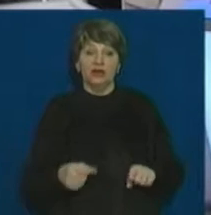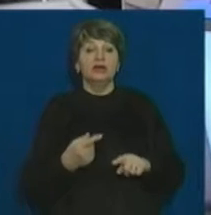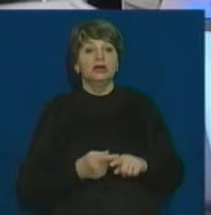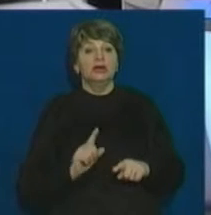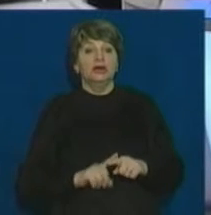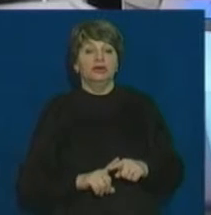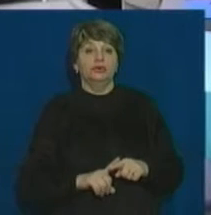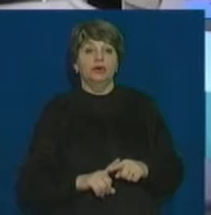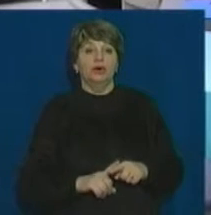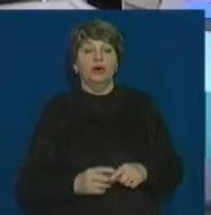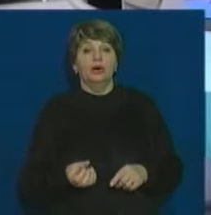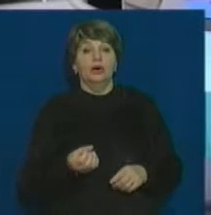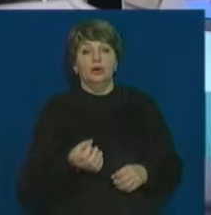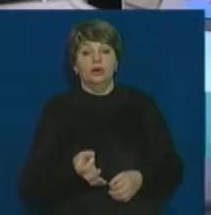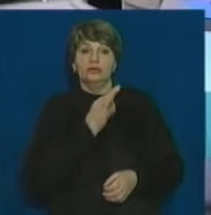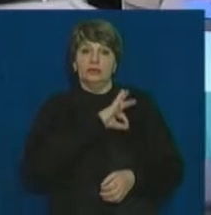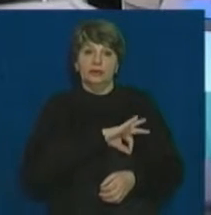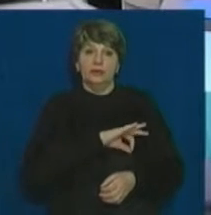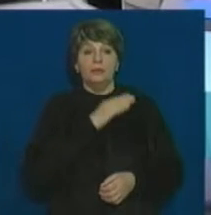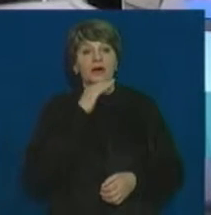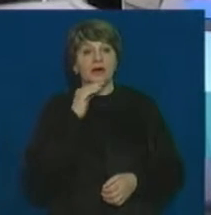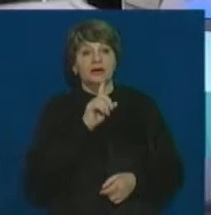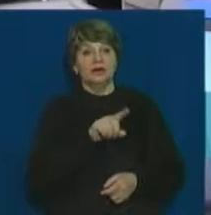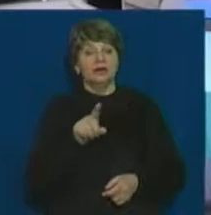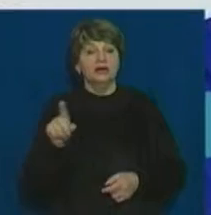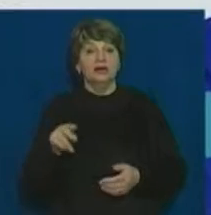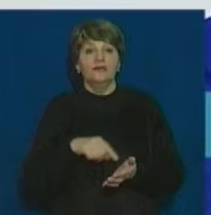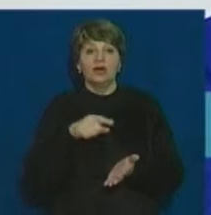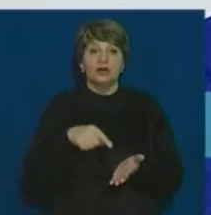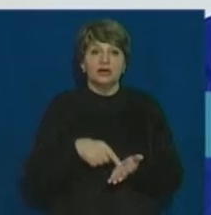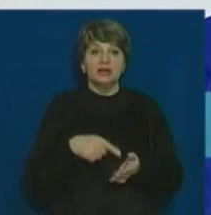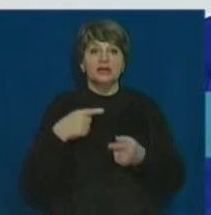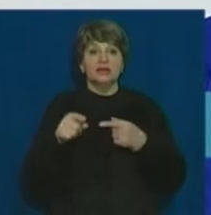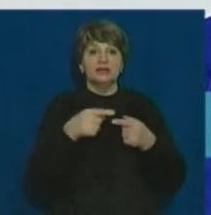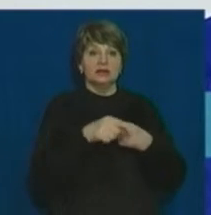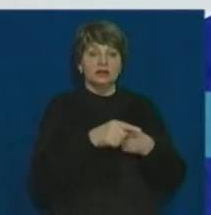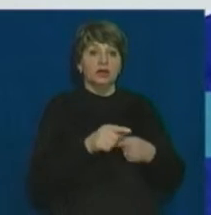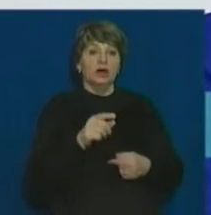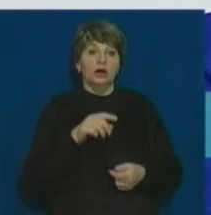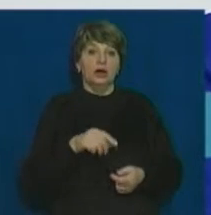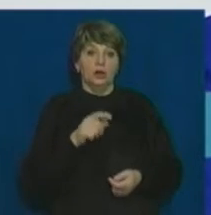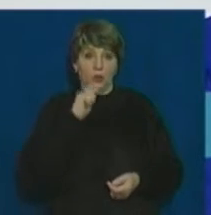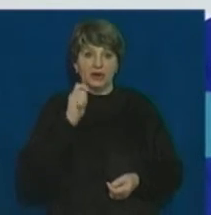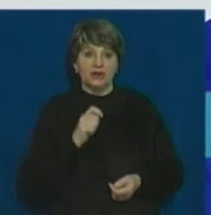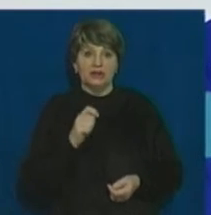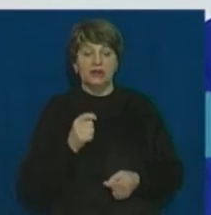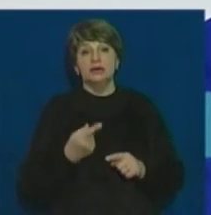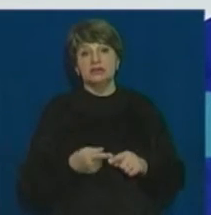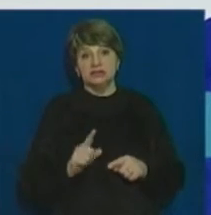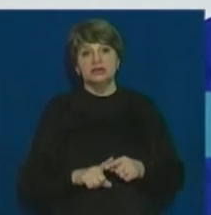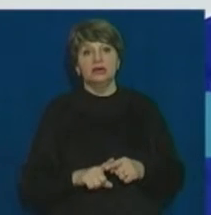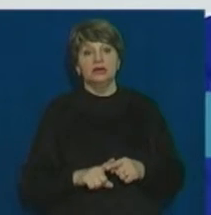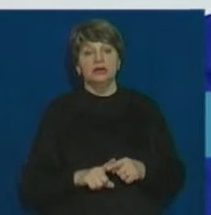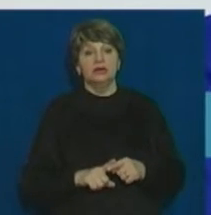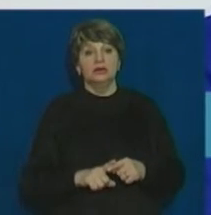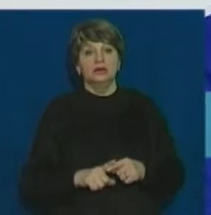є мотивацією в багатьох містах, бо ми працюємо не тільки в Черкасах, а й в 30 інших містах України. І це мотивує міську